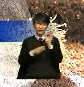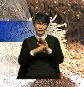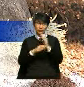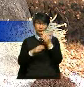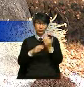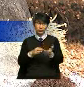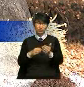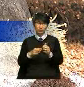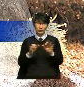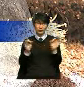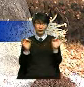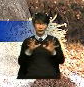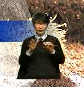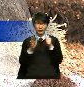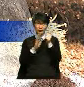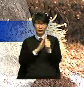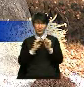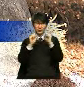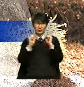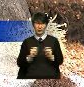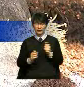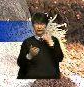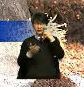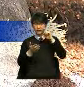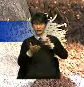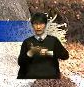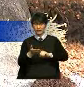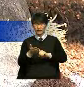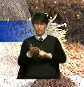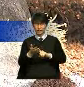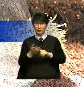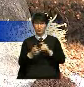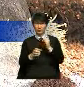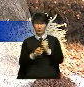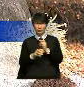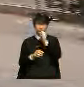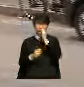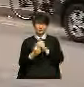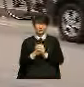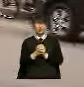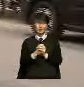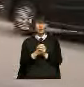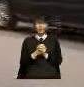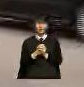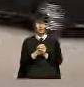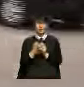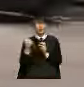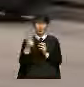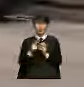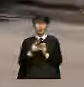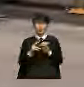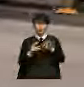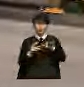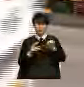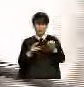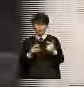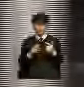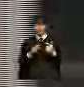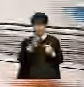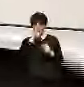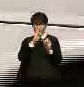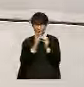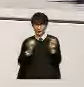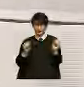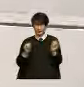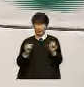봐주시고 그리고 표지에도 파워나 영화죠 고 패딩 강하게 넣어 볼까요 한편 부천시에 코난 7 확진